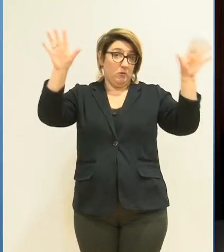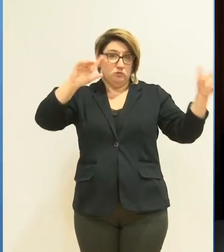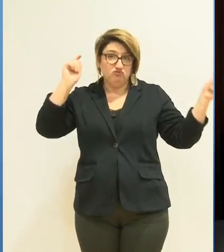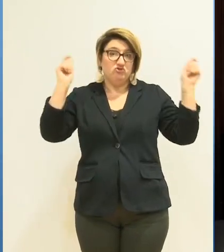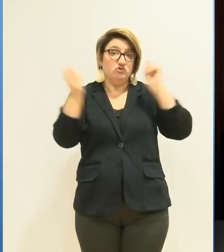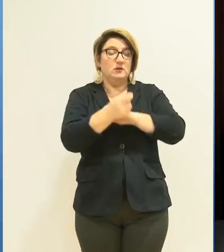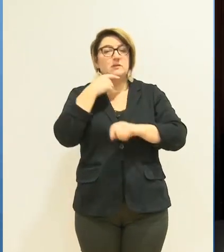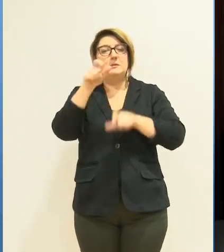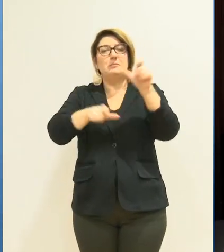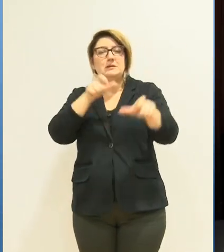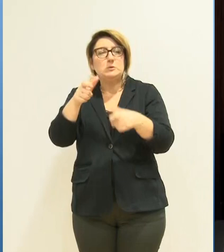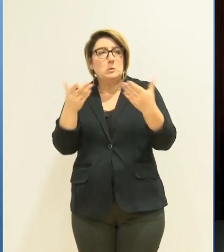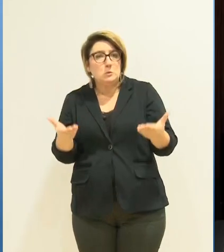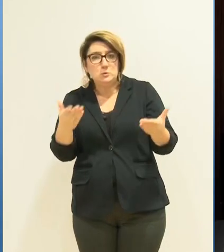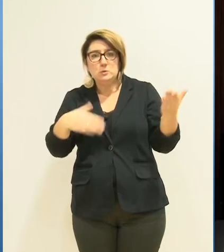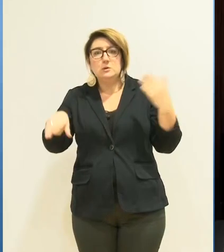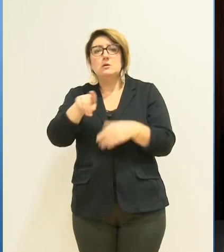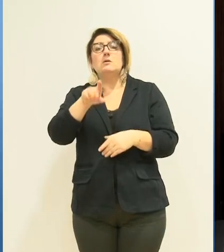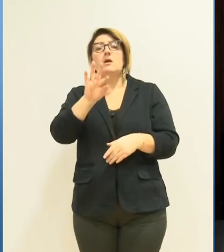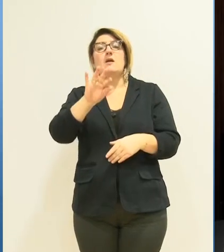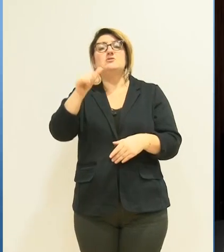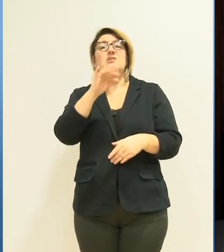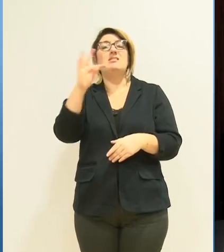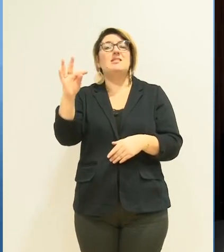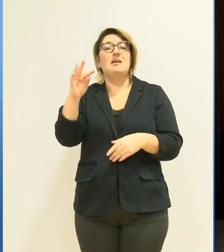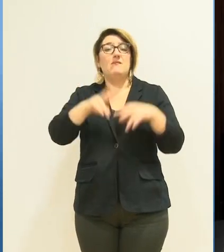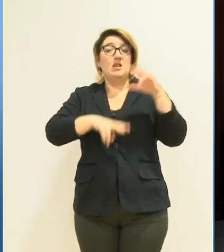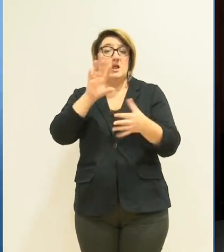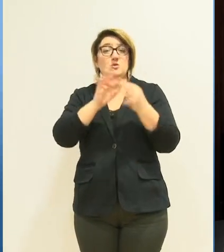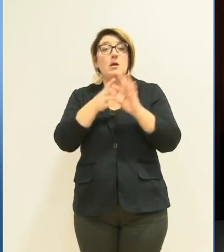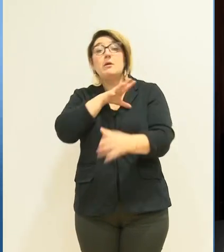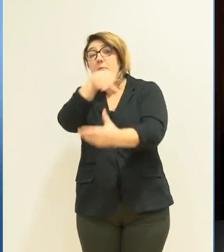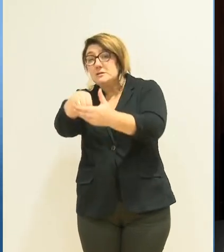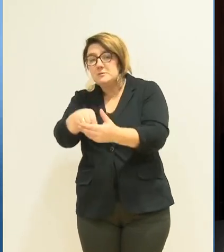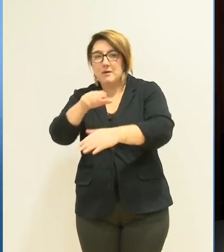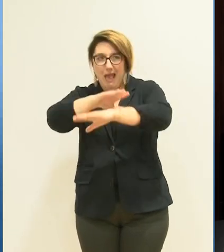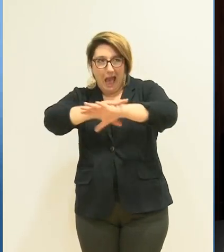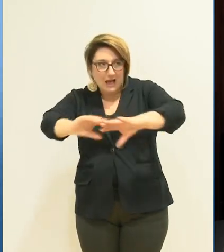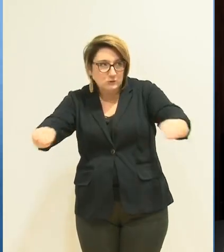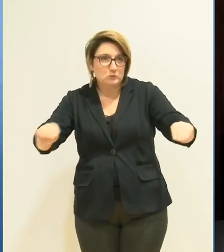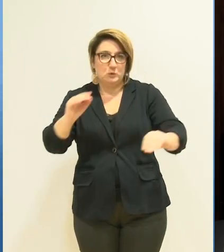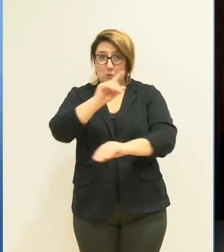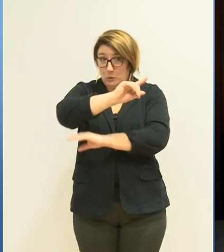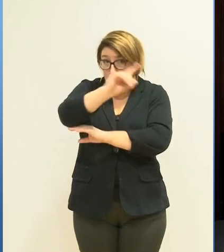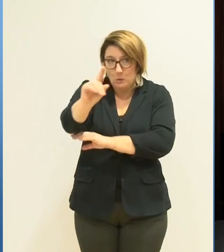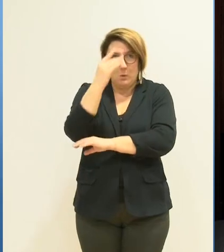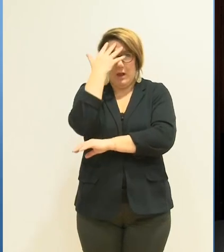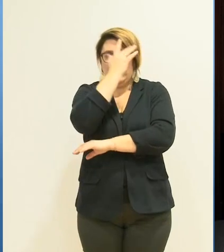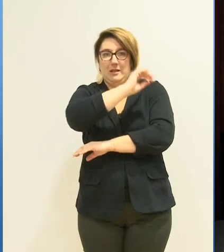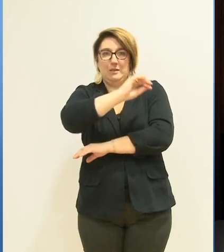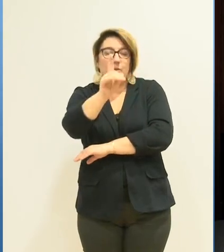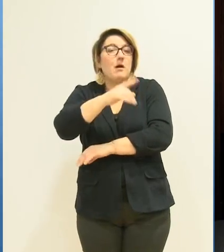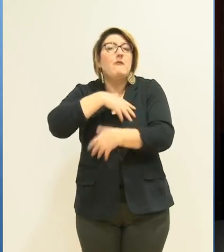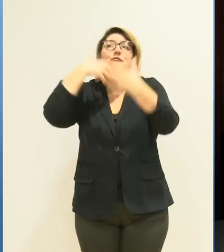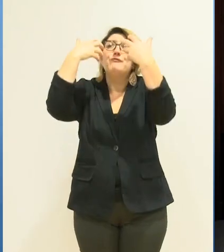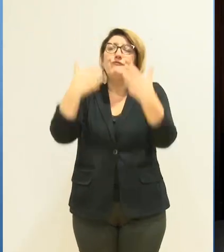rassure les gens qui aujourd'hui sont au fjt du village olympique que non il n'y avait aucune aucune attention et aucune